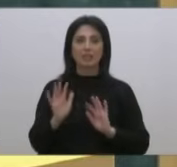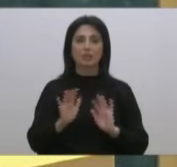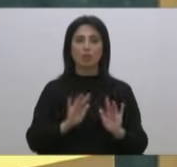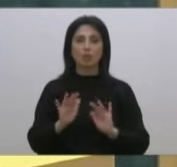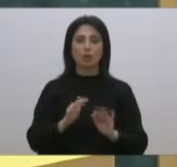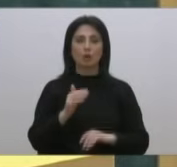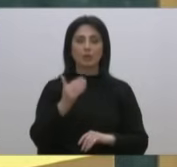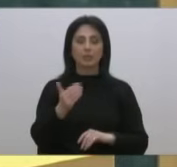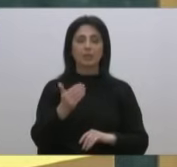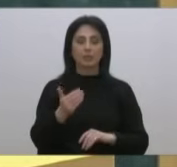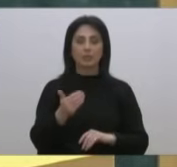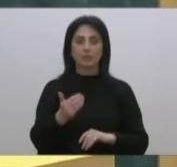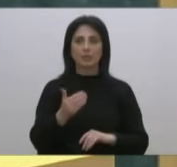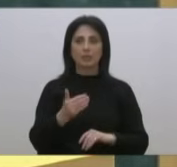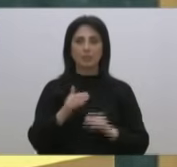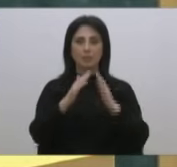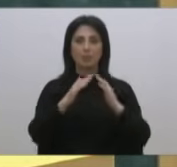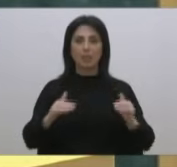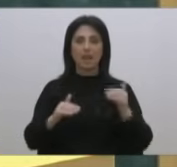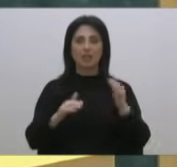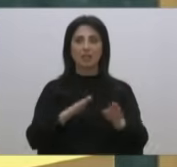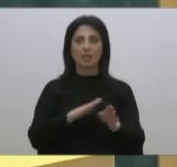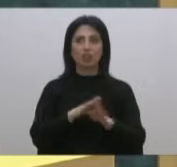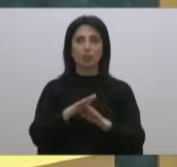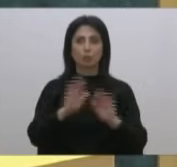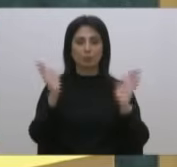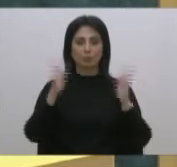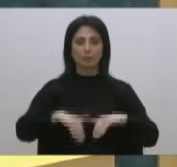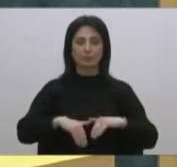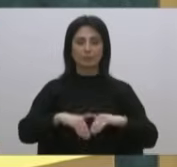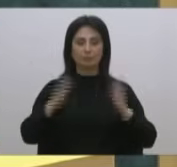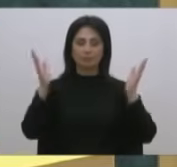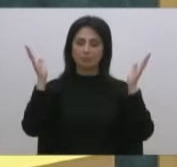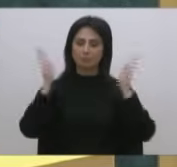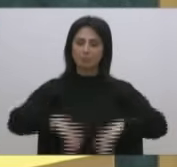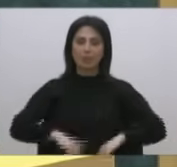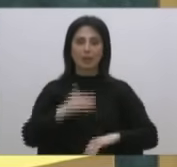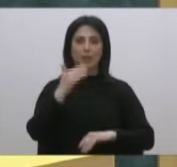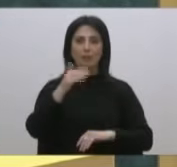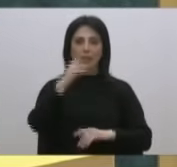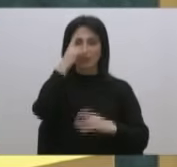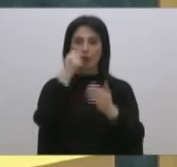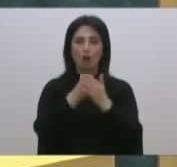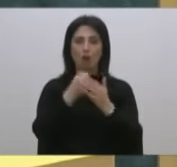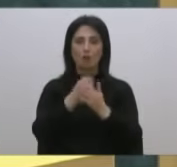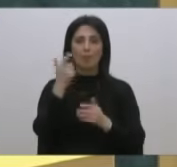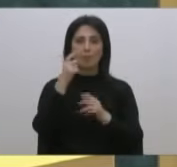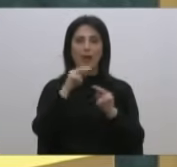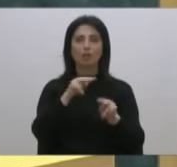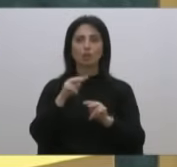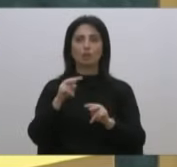ნაციონალური მოძრაობის ბანაკის სრული დაცემა, კრახი, სადაც მისმა ლობისტებმა და